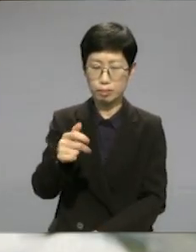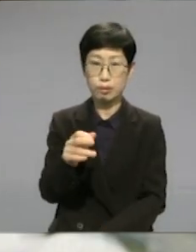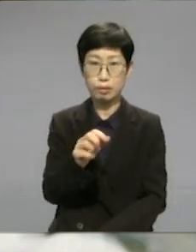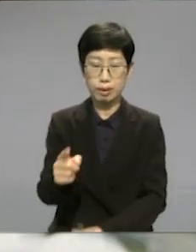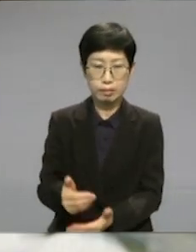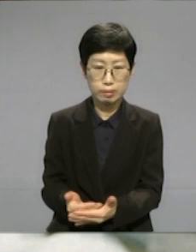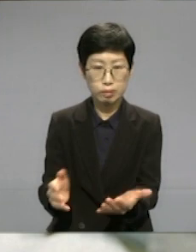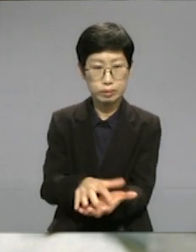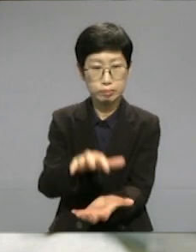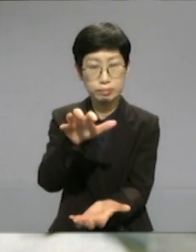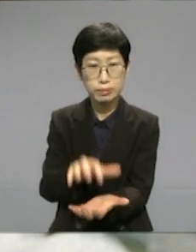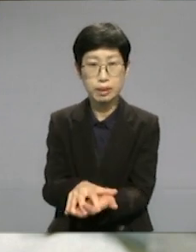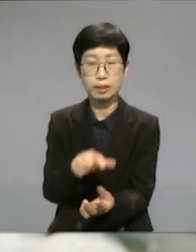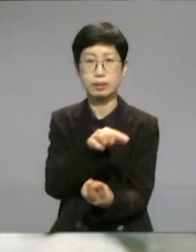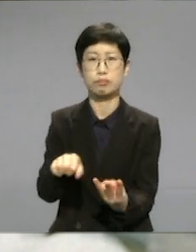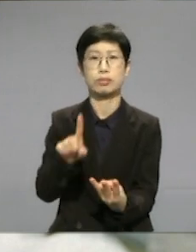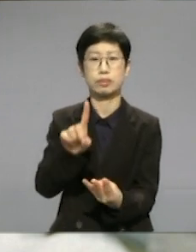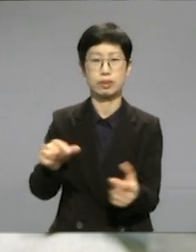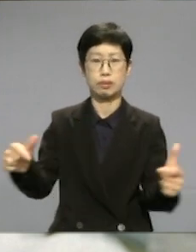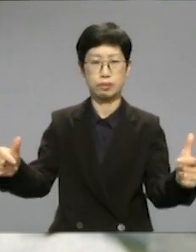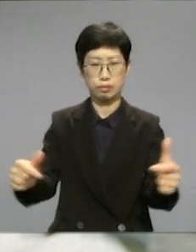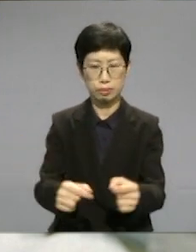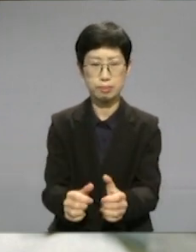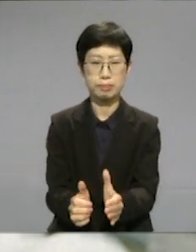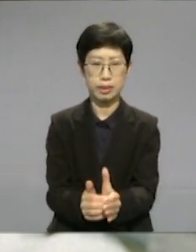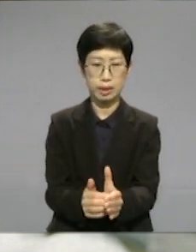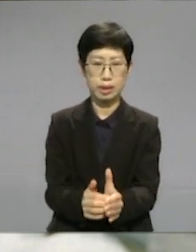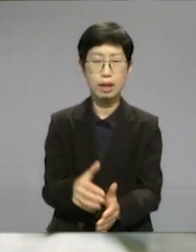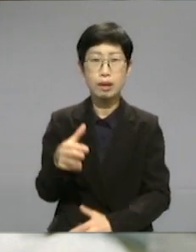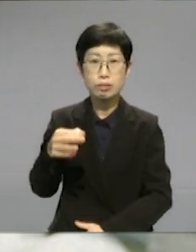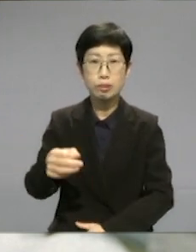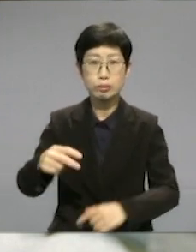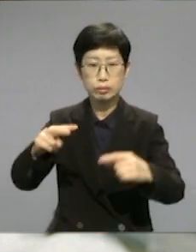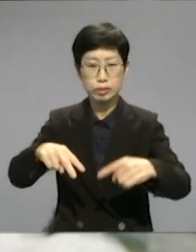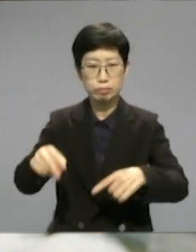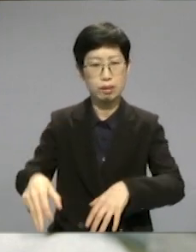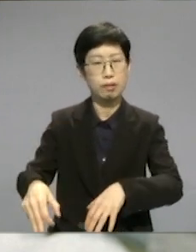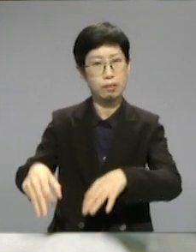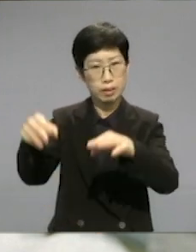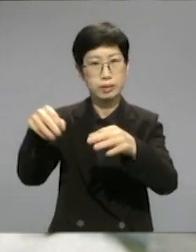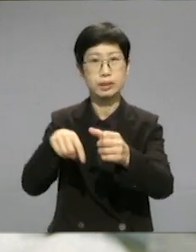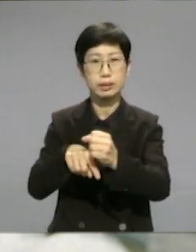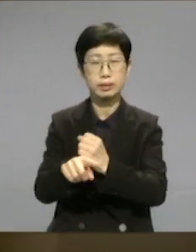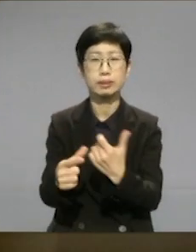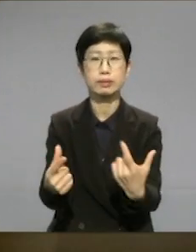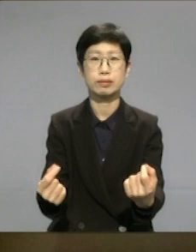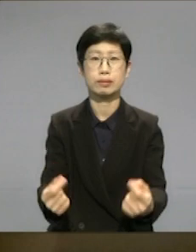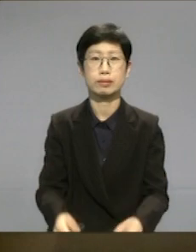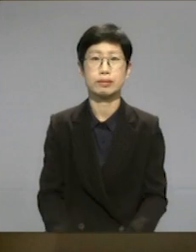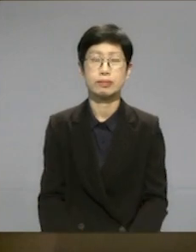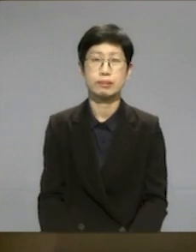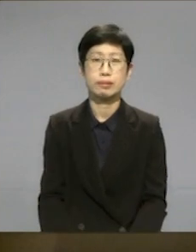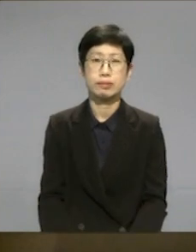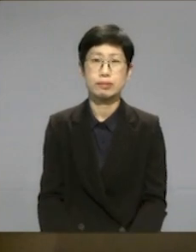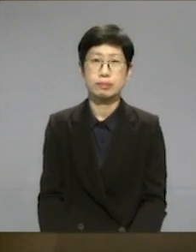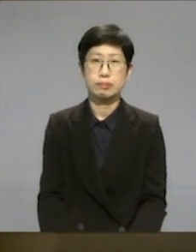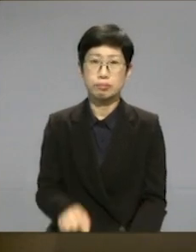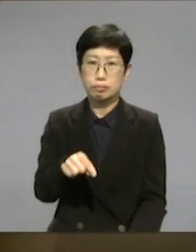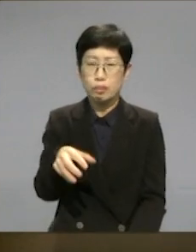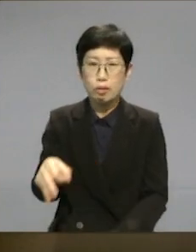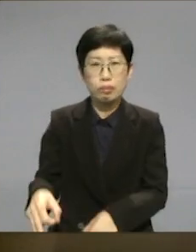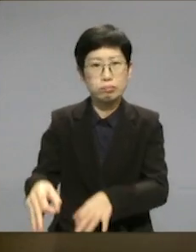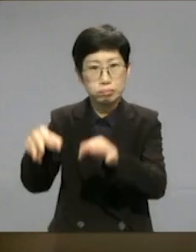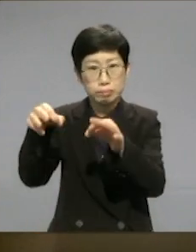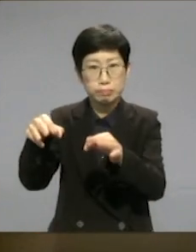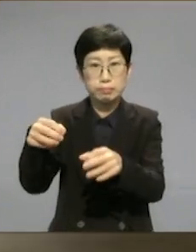has dropped by a third of what they can supply, and also that means that their price has doubled. 코코아 가격